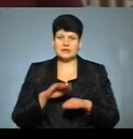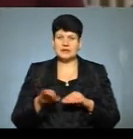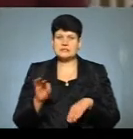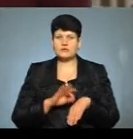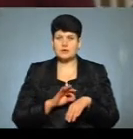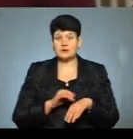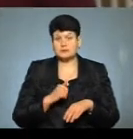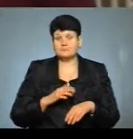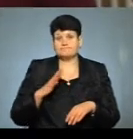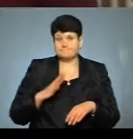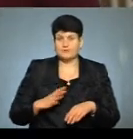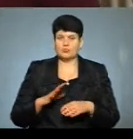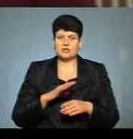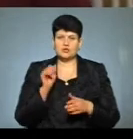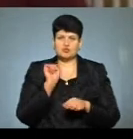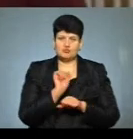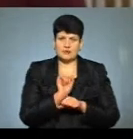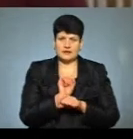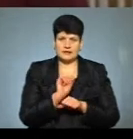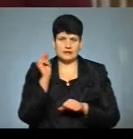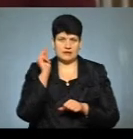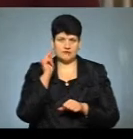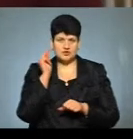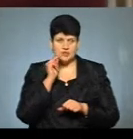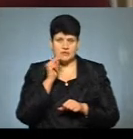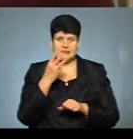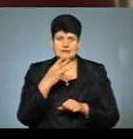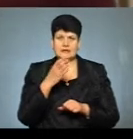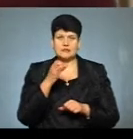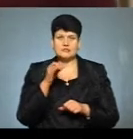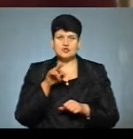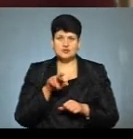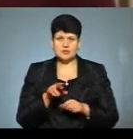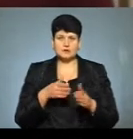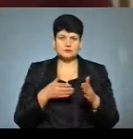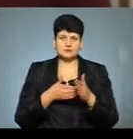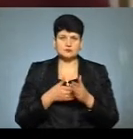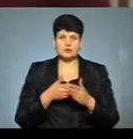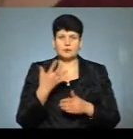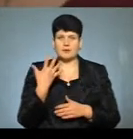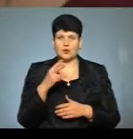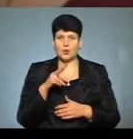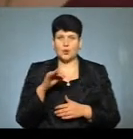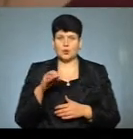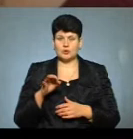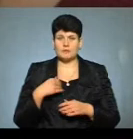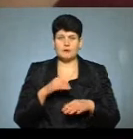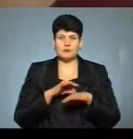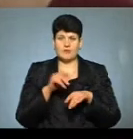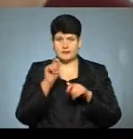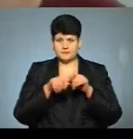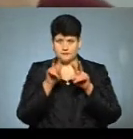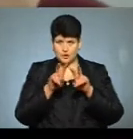ми змушені були призупинити навчальний процес з 30 січня по 5 лютого. Ми провели моніторинг